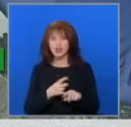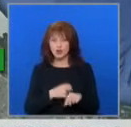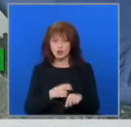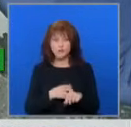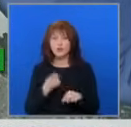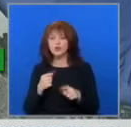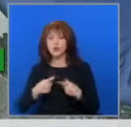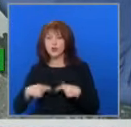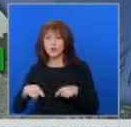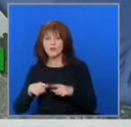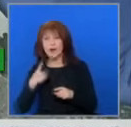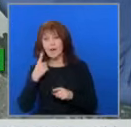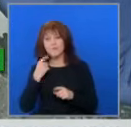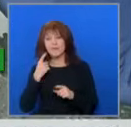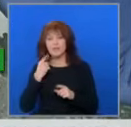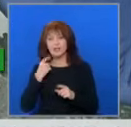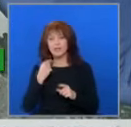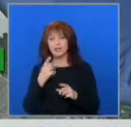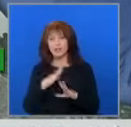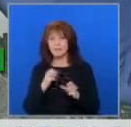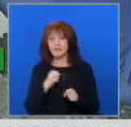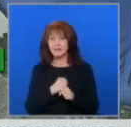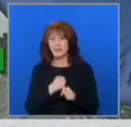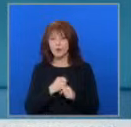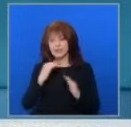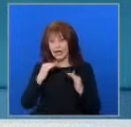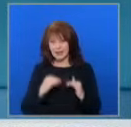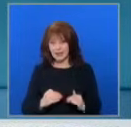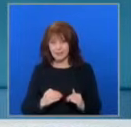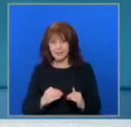Ковачевци младежката безработица е най-ниска – под 5%.